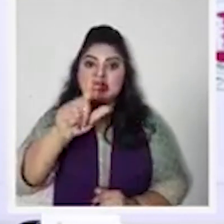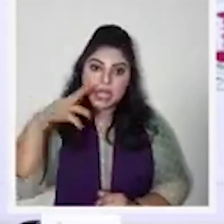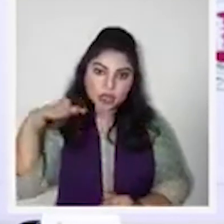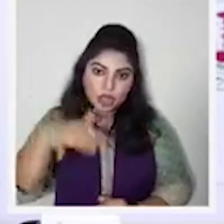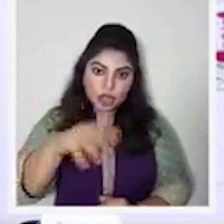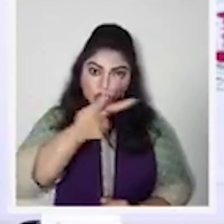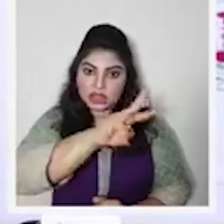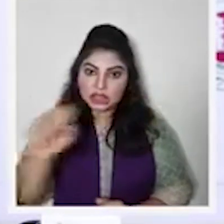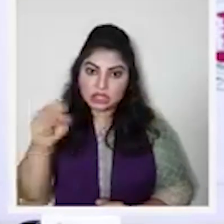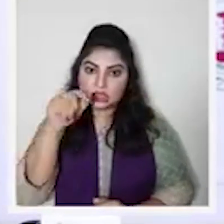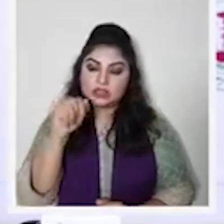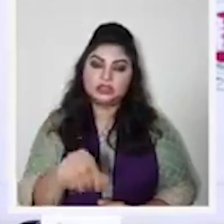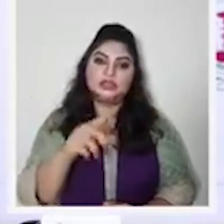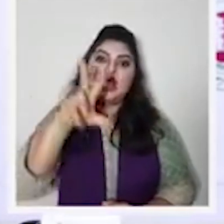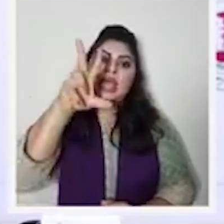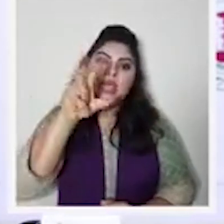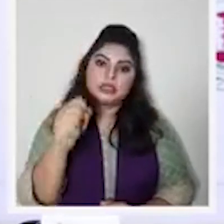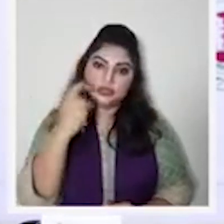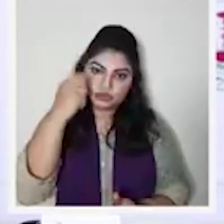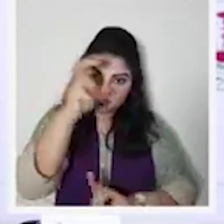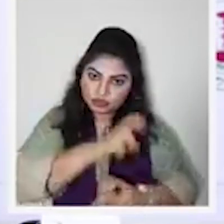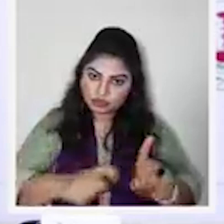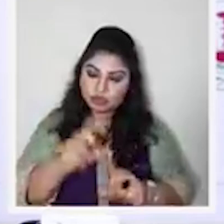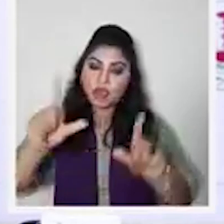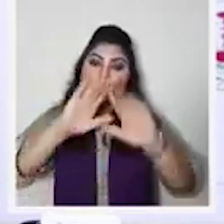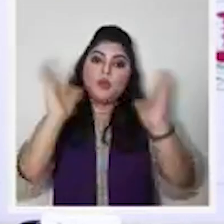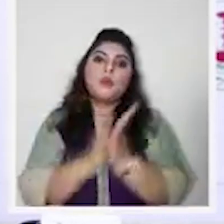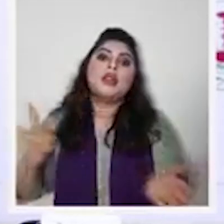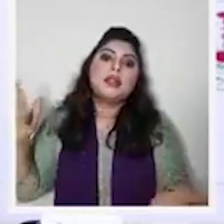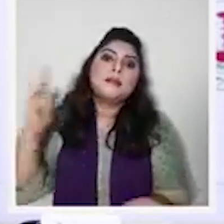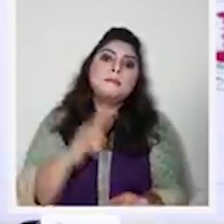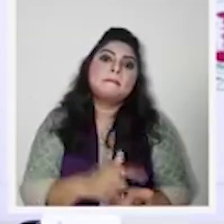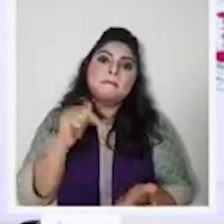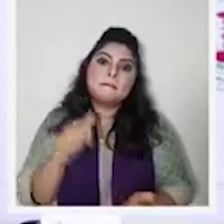2টি সমুদ্র বন্দরে 174 জন। এ পর্যন্ত স্ক্রিনিং হয়েছে